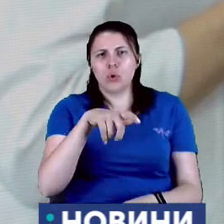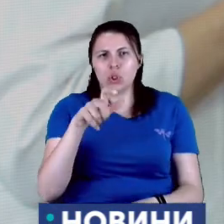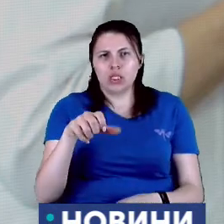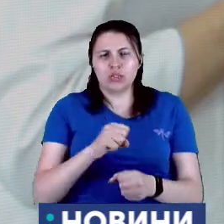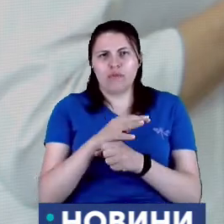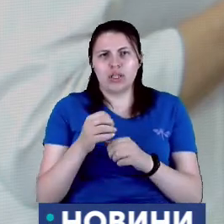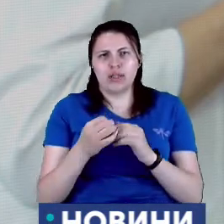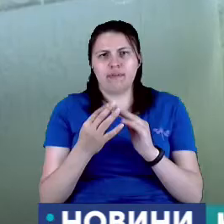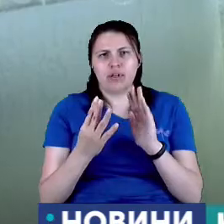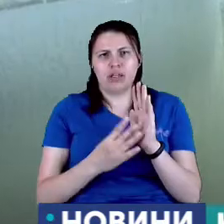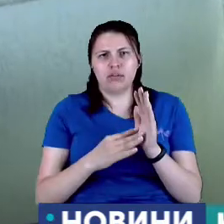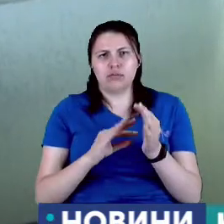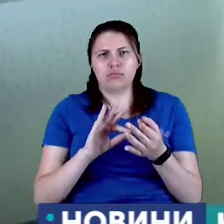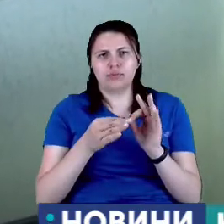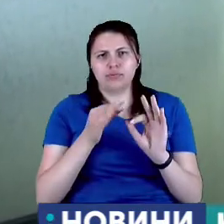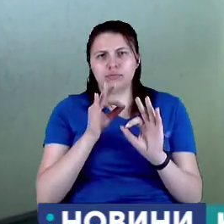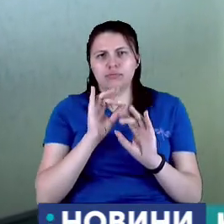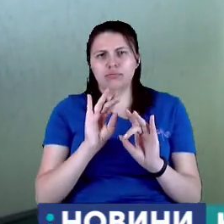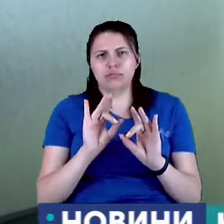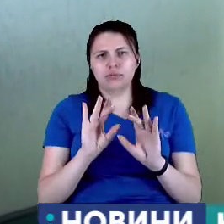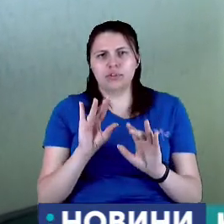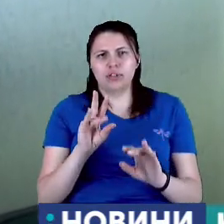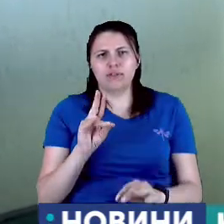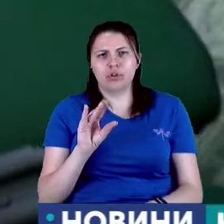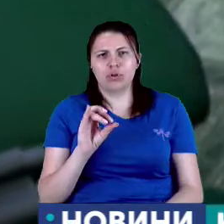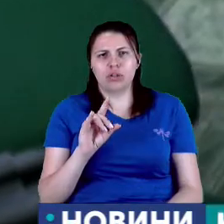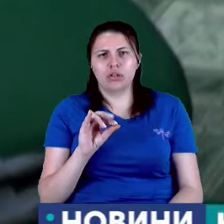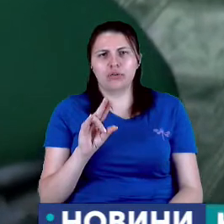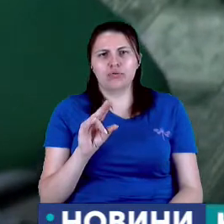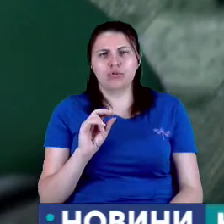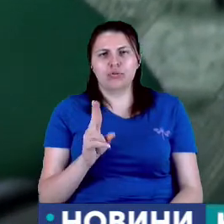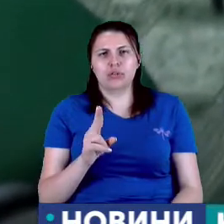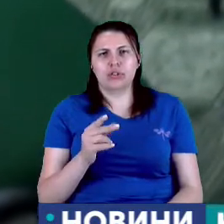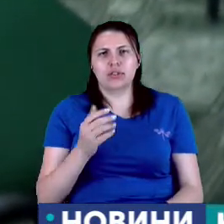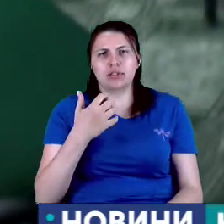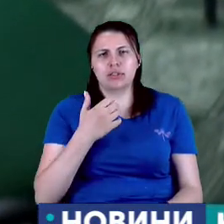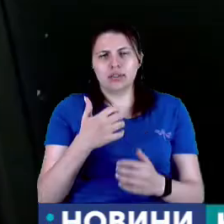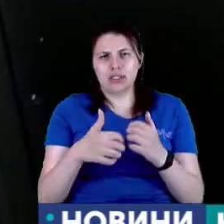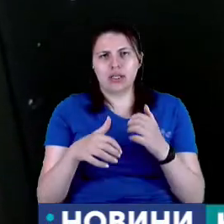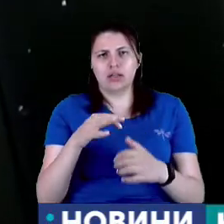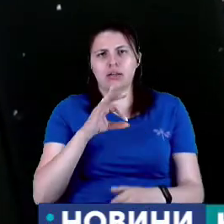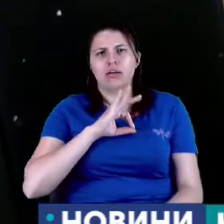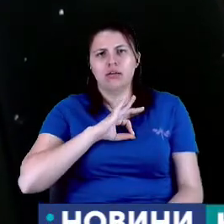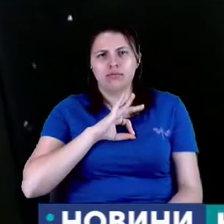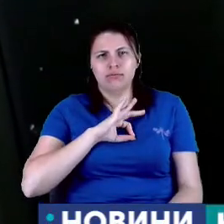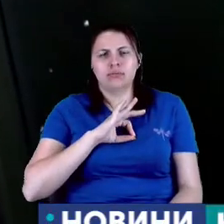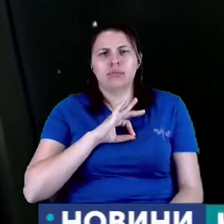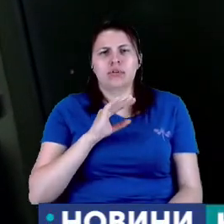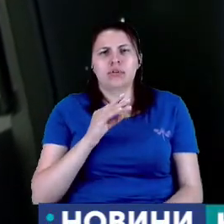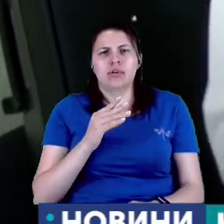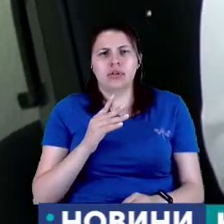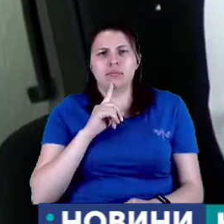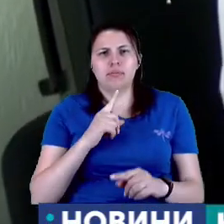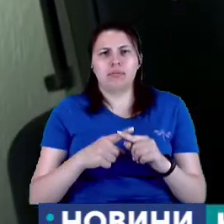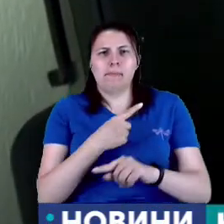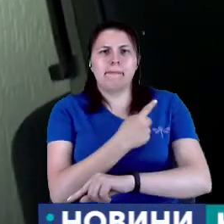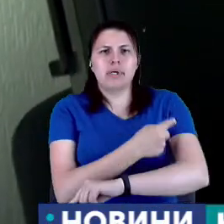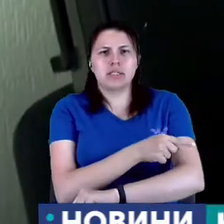Левчук розповість. Серед нагороджених – медсестра Ольга Марія Мідзе. Жінка працює в мобільній бригаді, що виїздить на